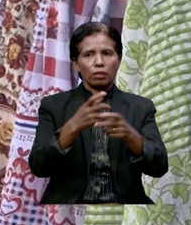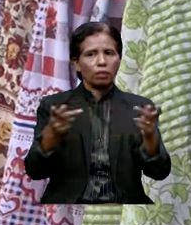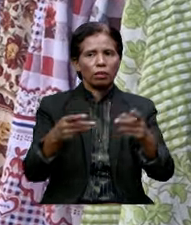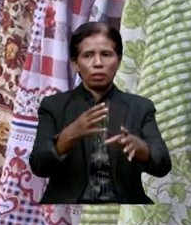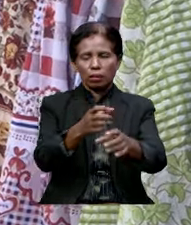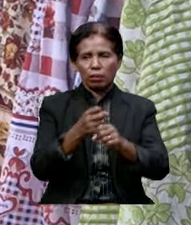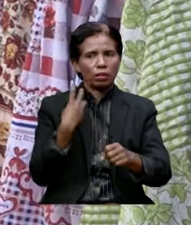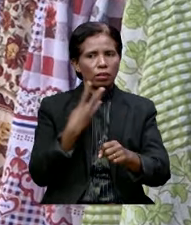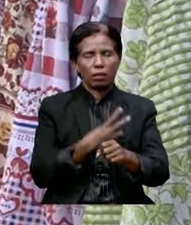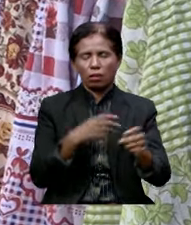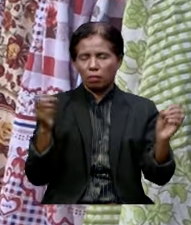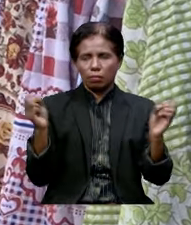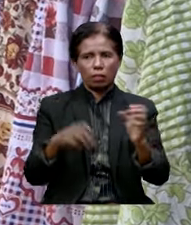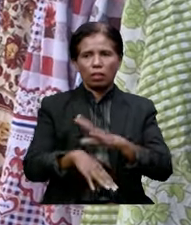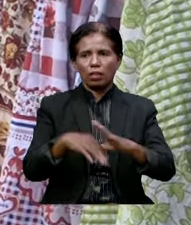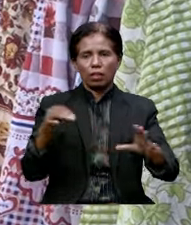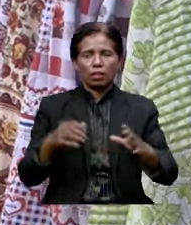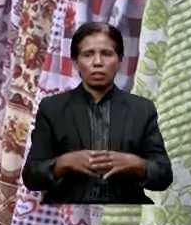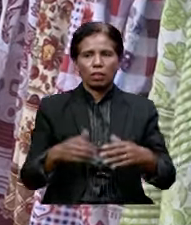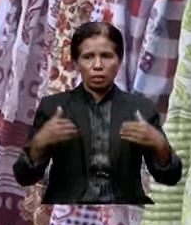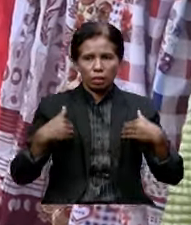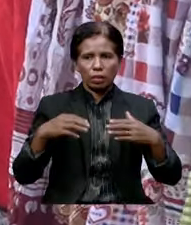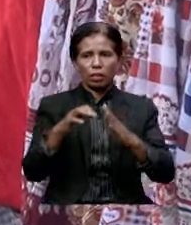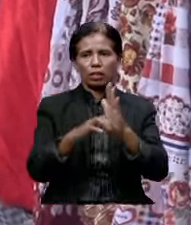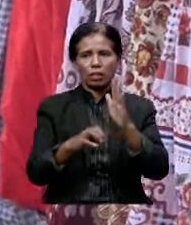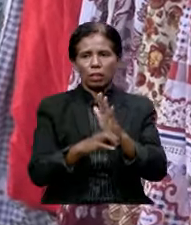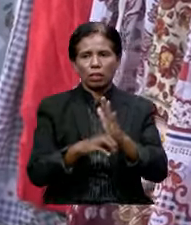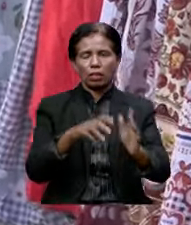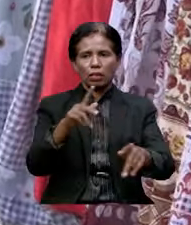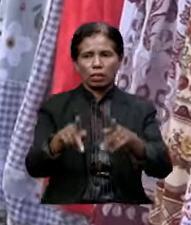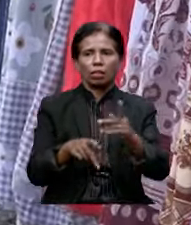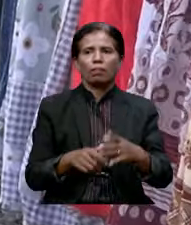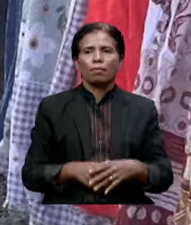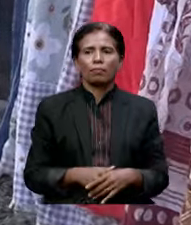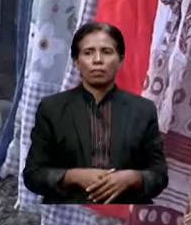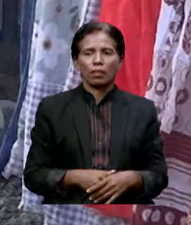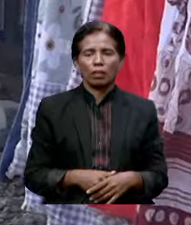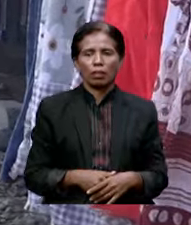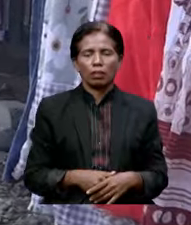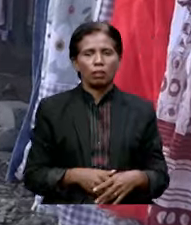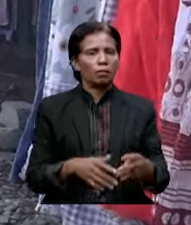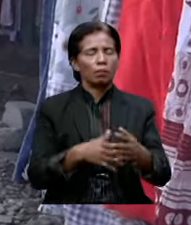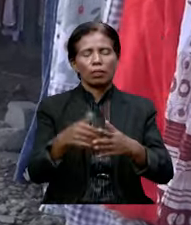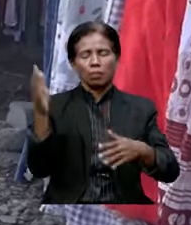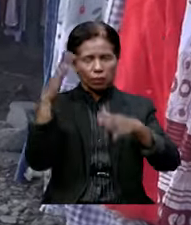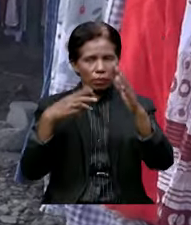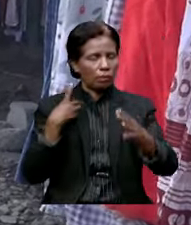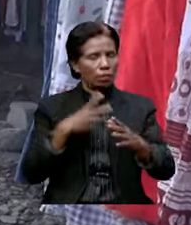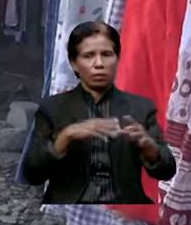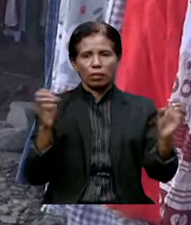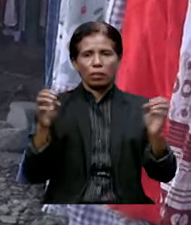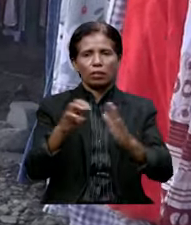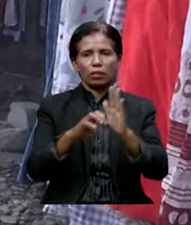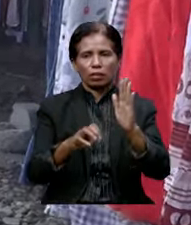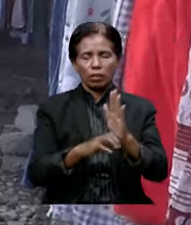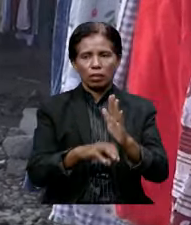malu. Amla sai belan sai ia estado ia pobo. Nebe barungrang amla koi. Se estado akar